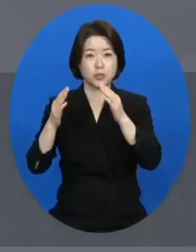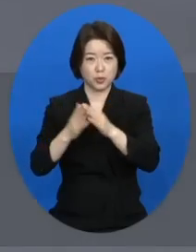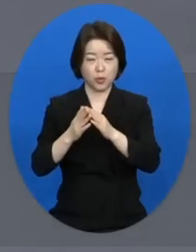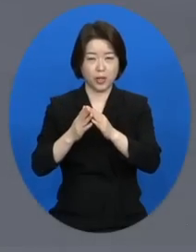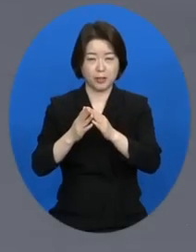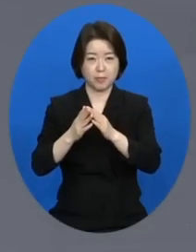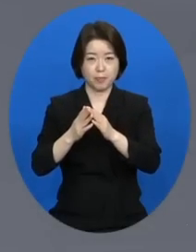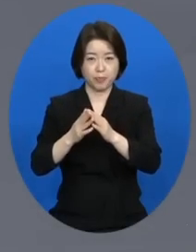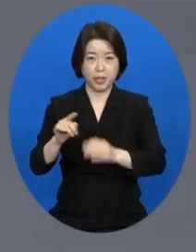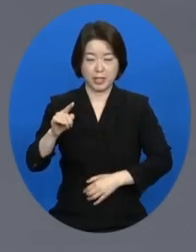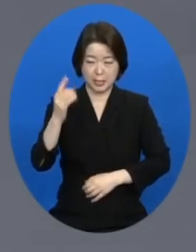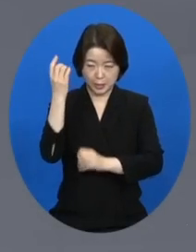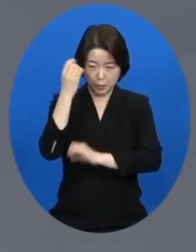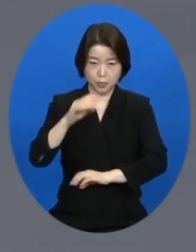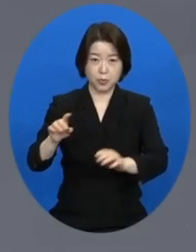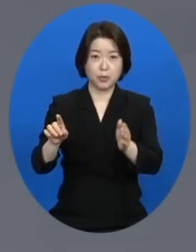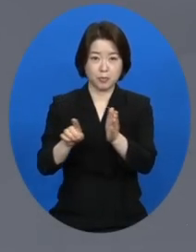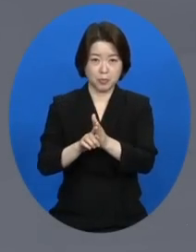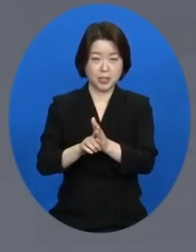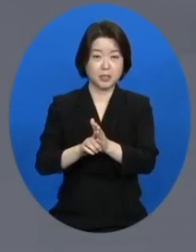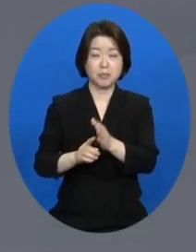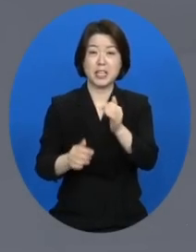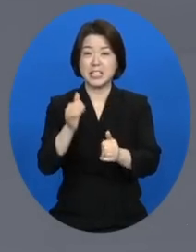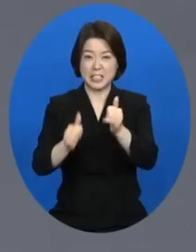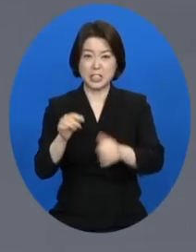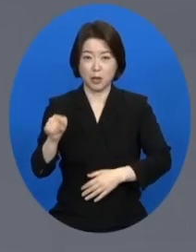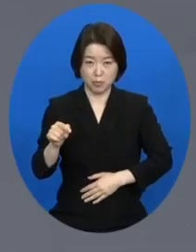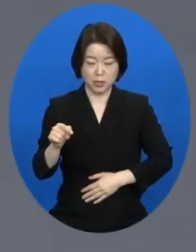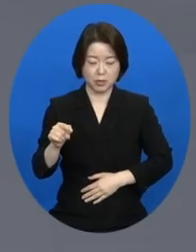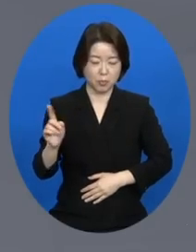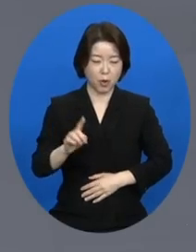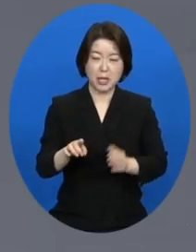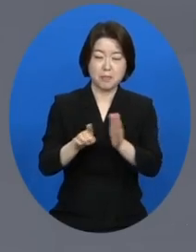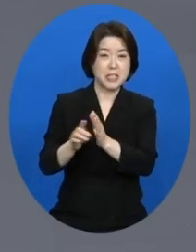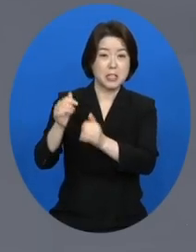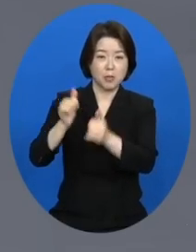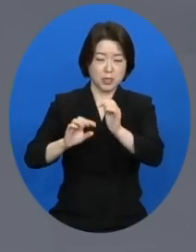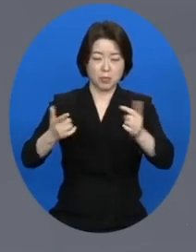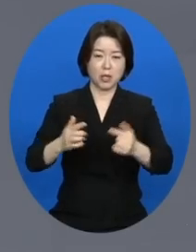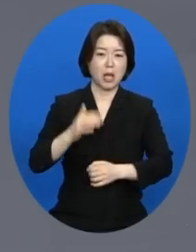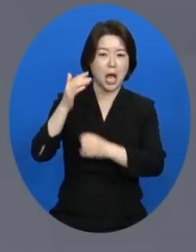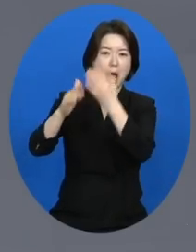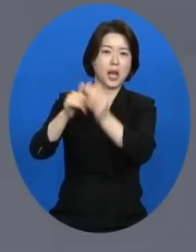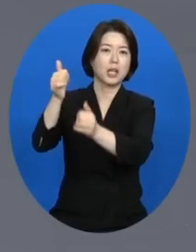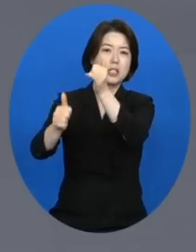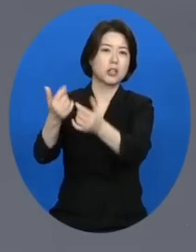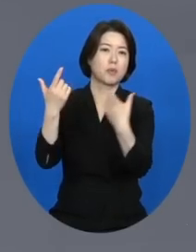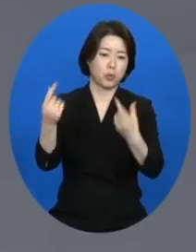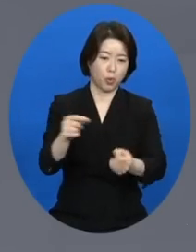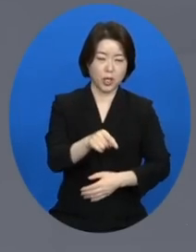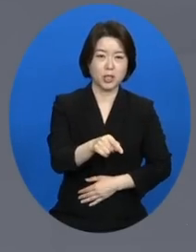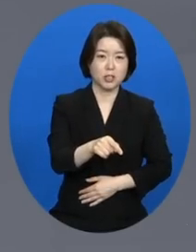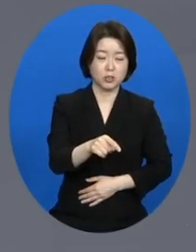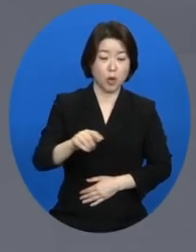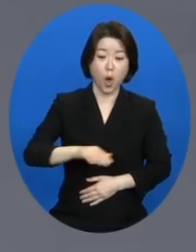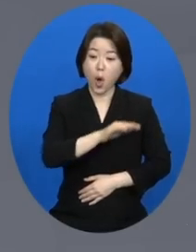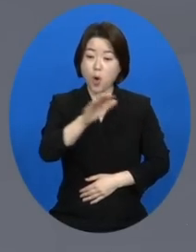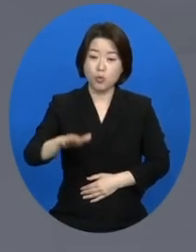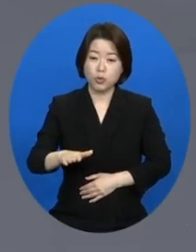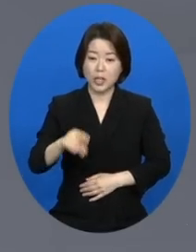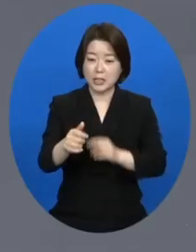모토가 믿음의 실험실인데 지금 믿음의 실험이 아니고 하나님을 시험하는 겁니다. 우리가 그를 죽이면